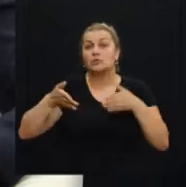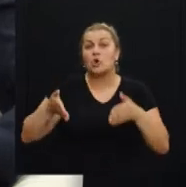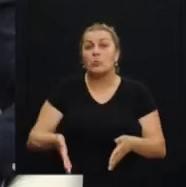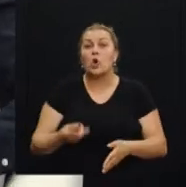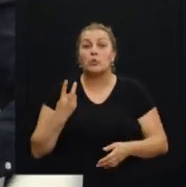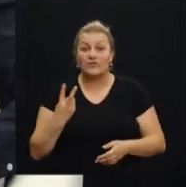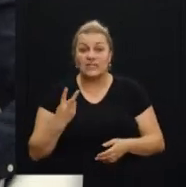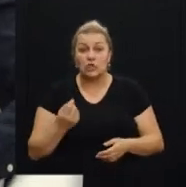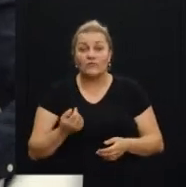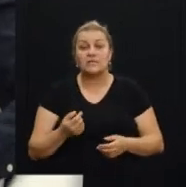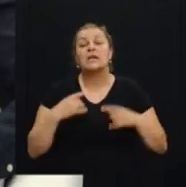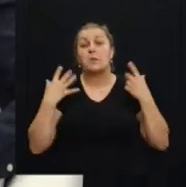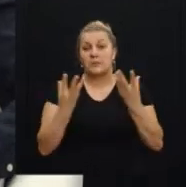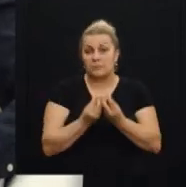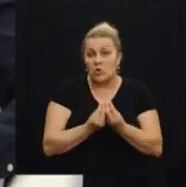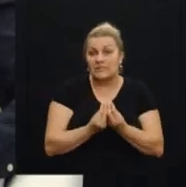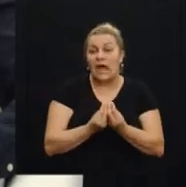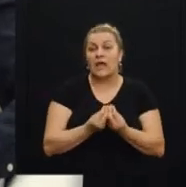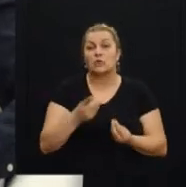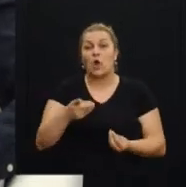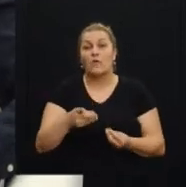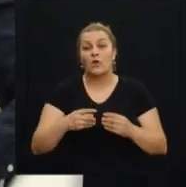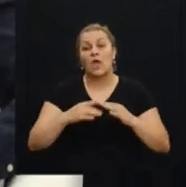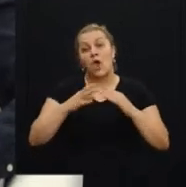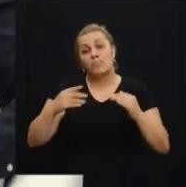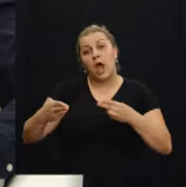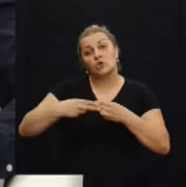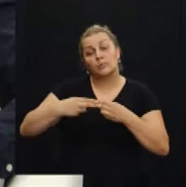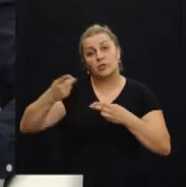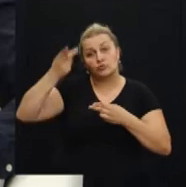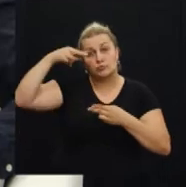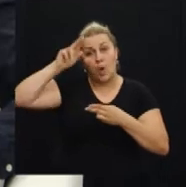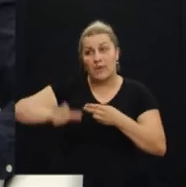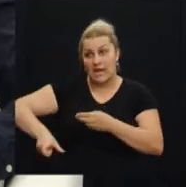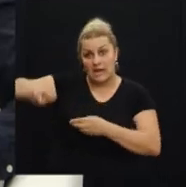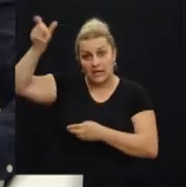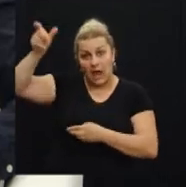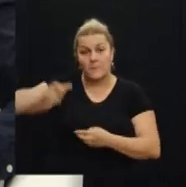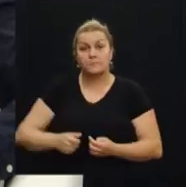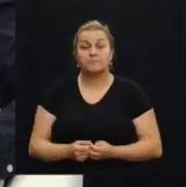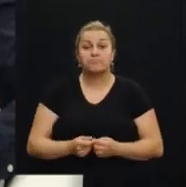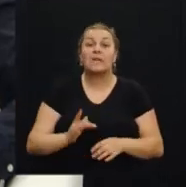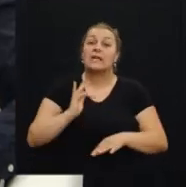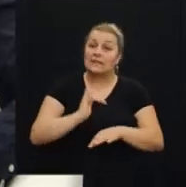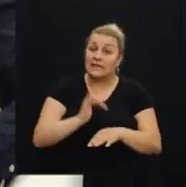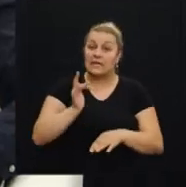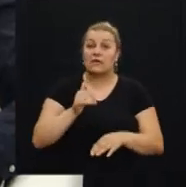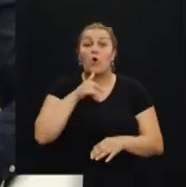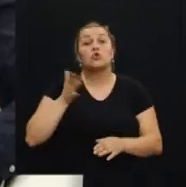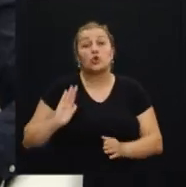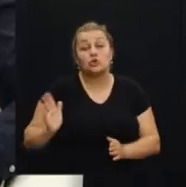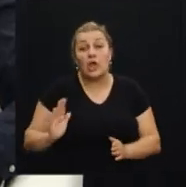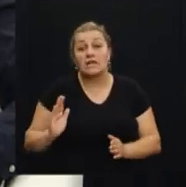Vrisovci, pa smo zajedno bili na samoj plaži pored onog spomenika. Dirljivo, dostojanstveno,